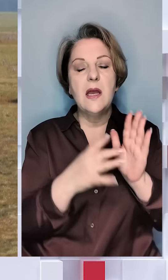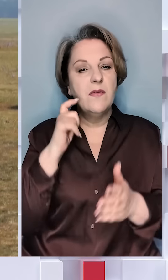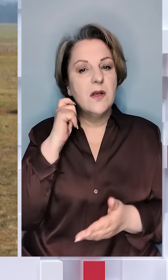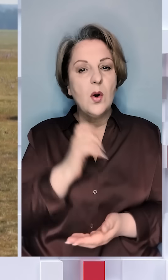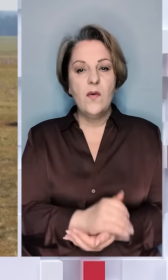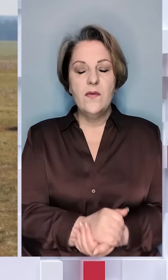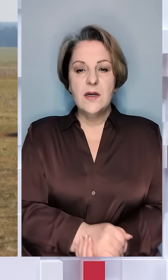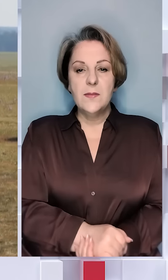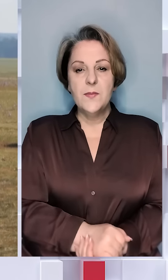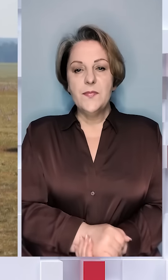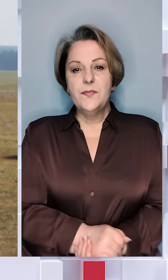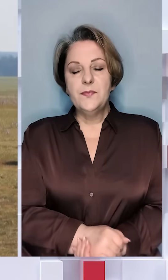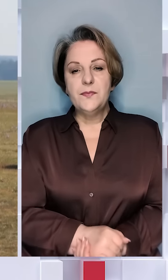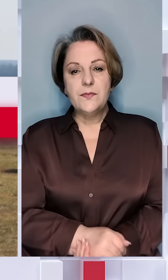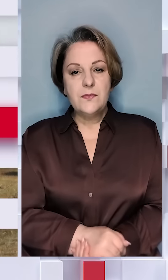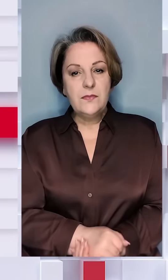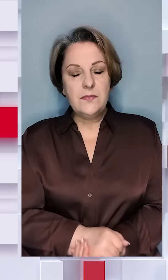років.